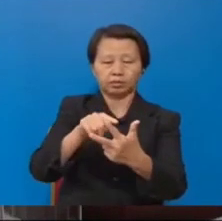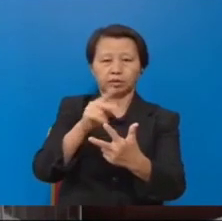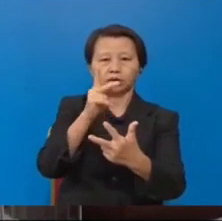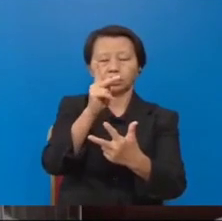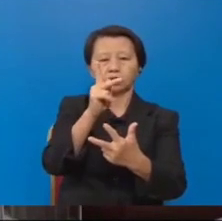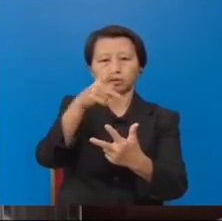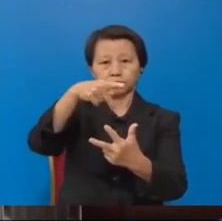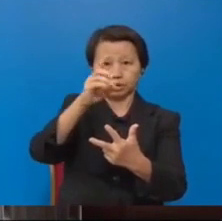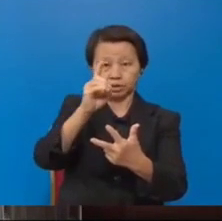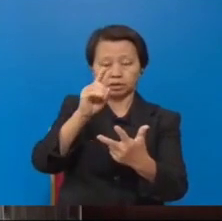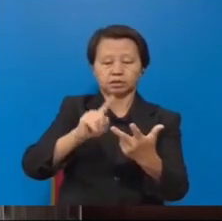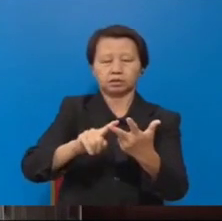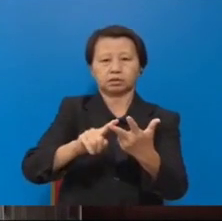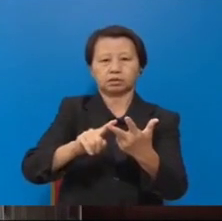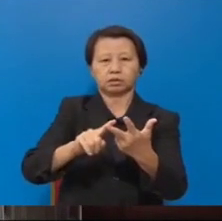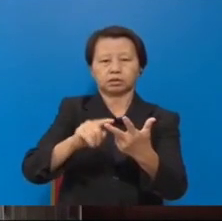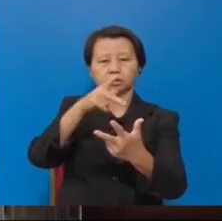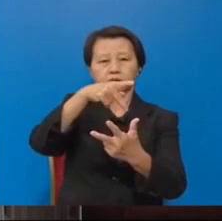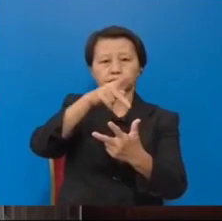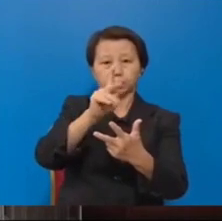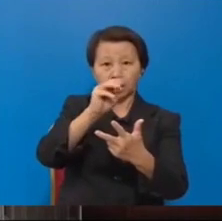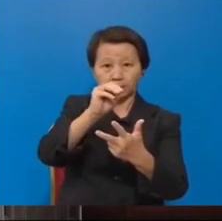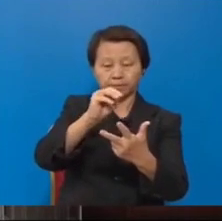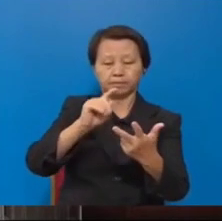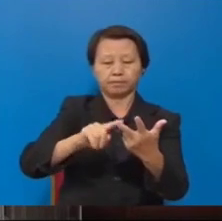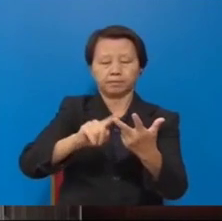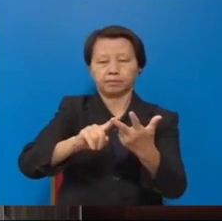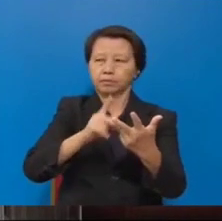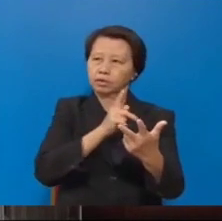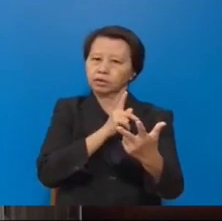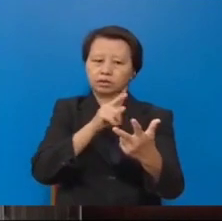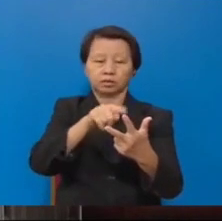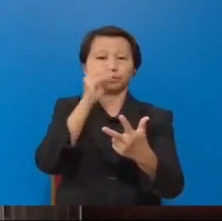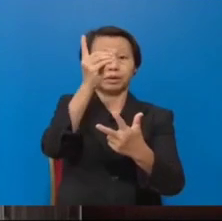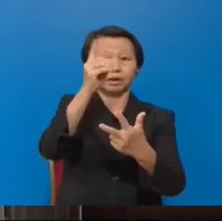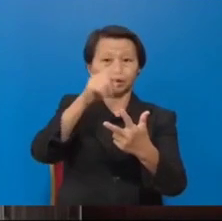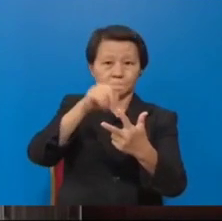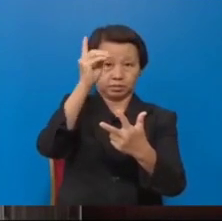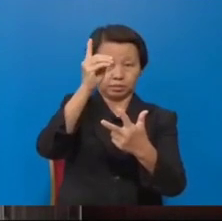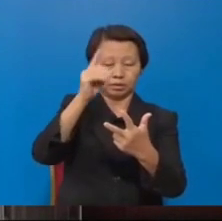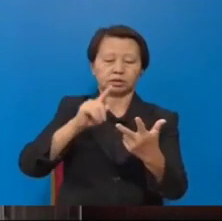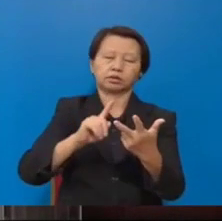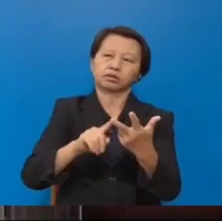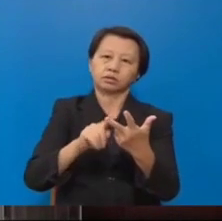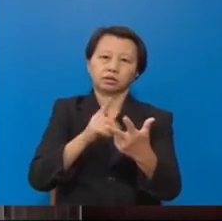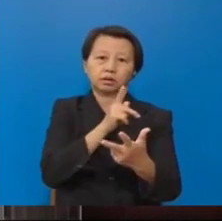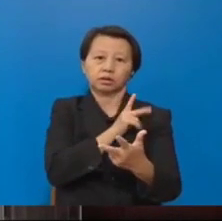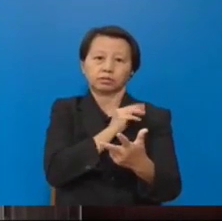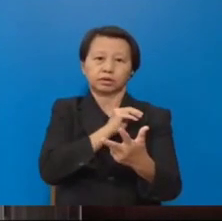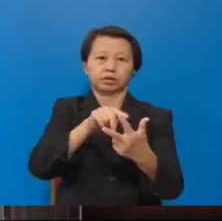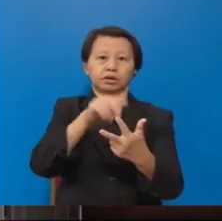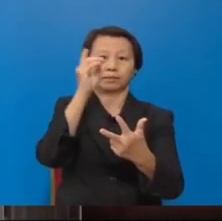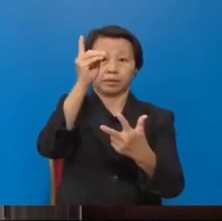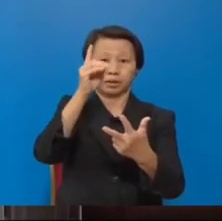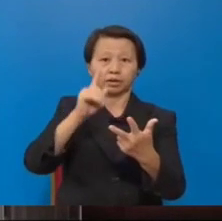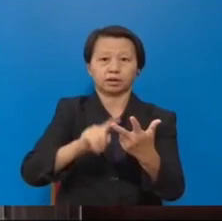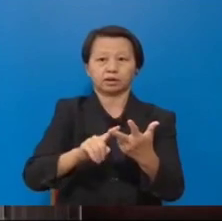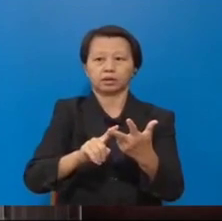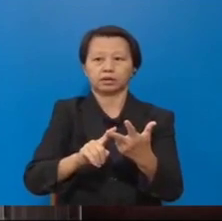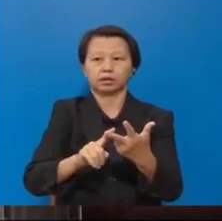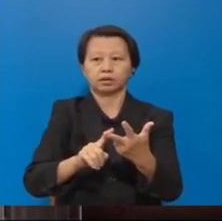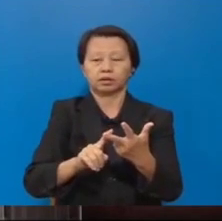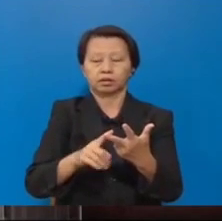pendidikan tinggi dan kementerian pendidikan ah ke Kementerian Pendidikan dan dari